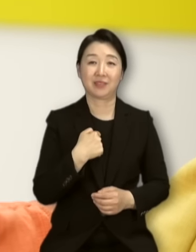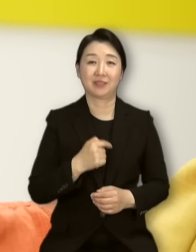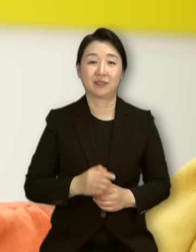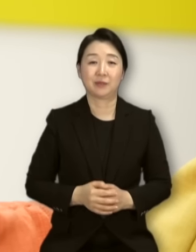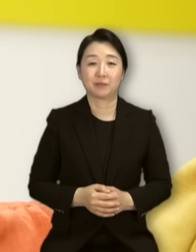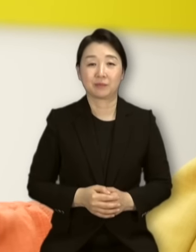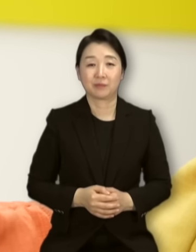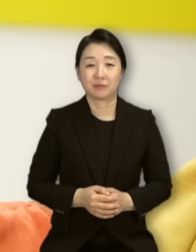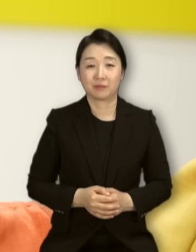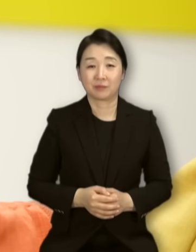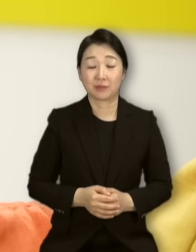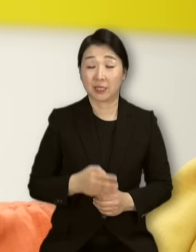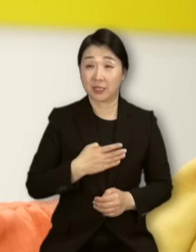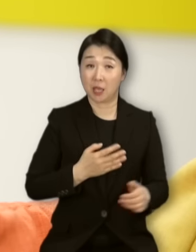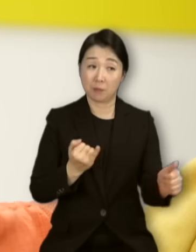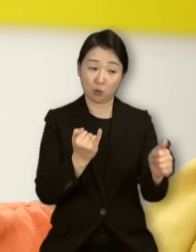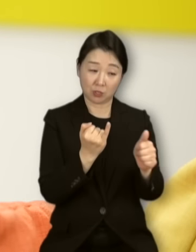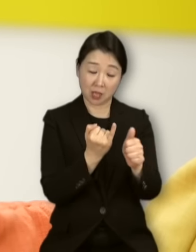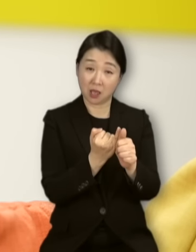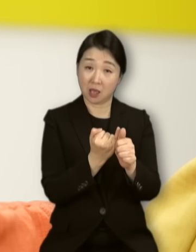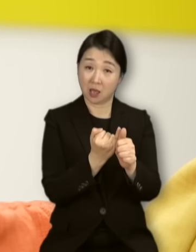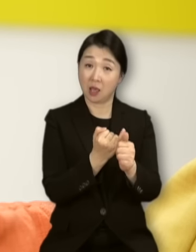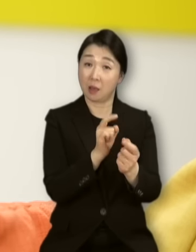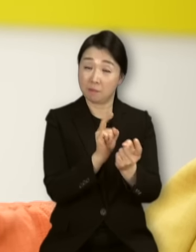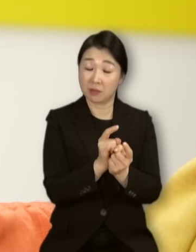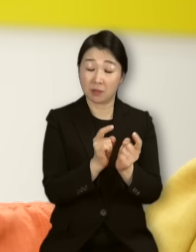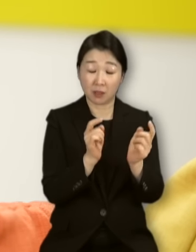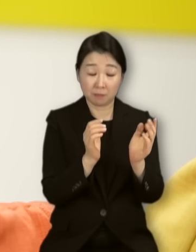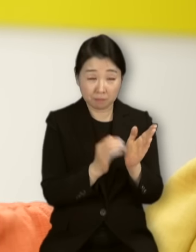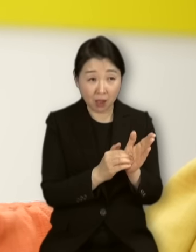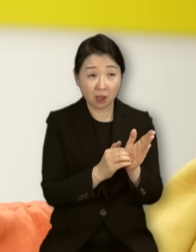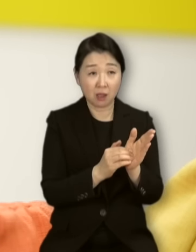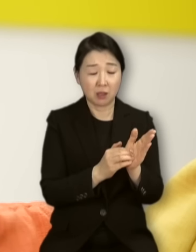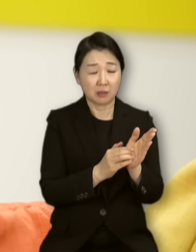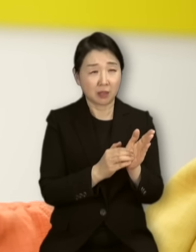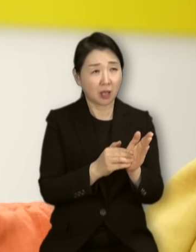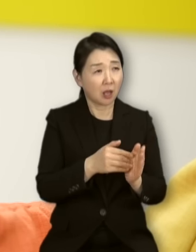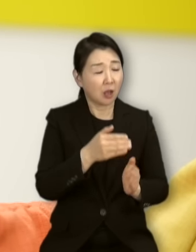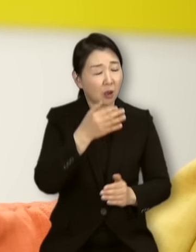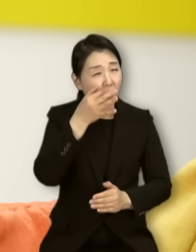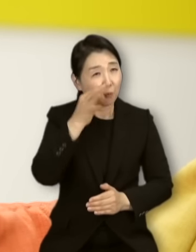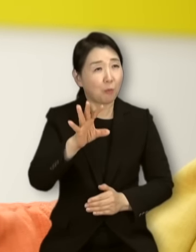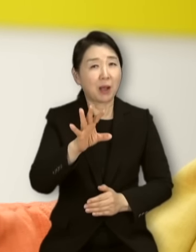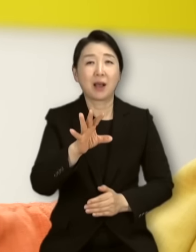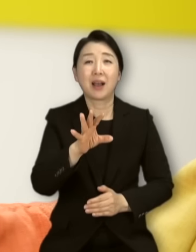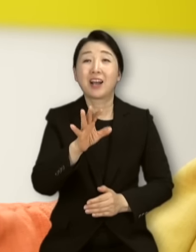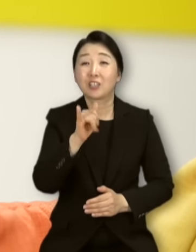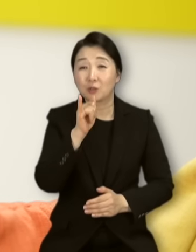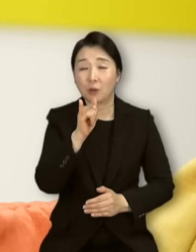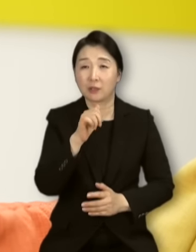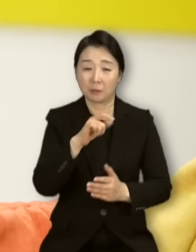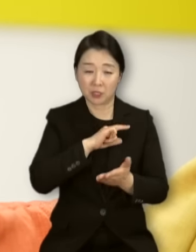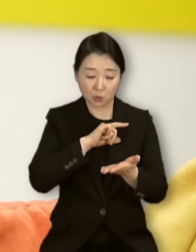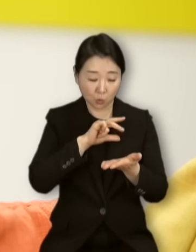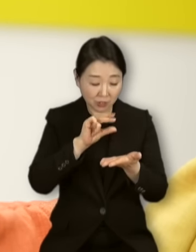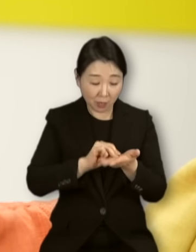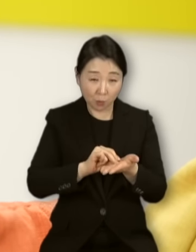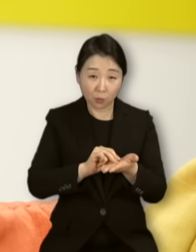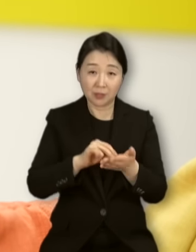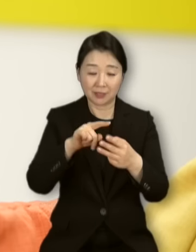이렇게 어 저의 배필로 로 만나게 하셨는데 제가 못 알아볼 수 있으니까 제가 기도 제목에 세